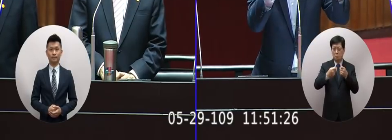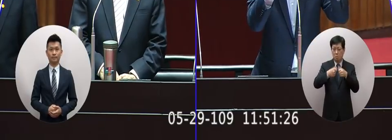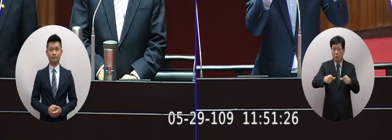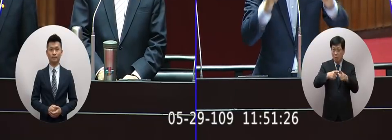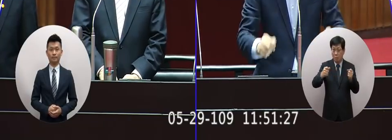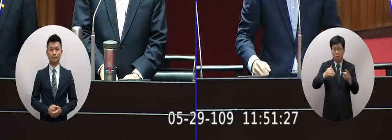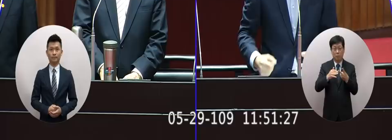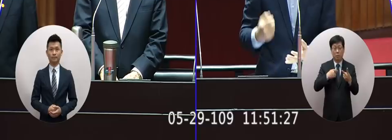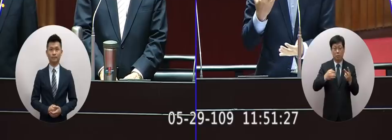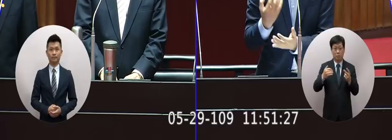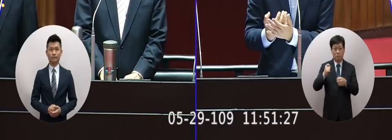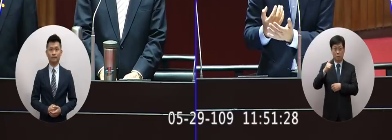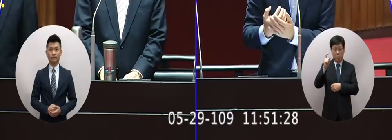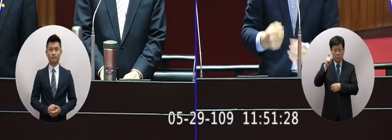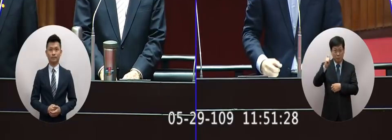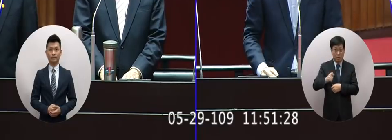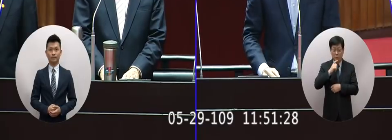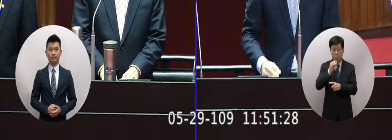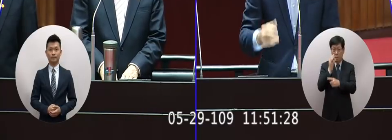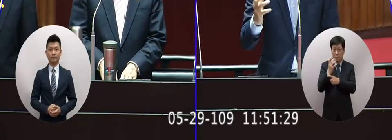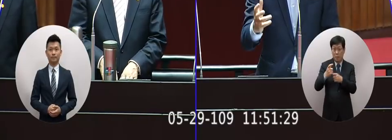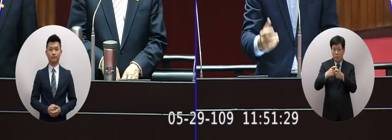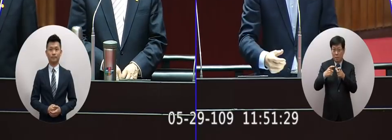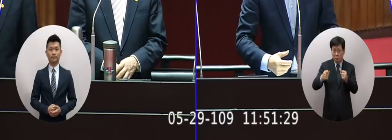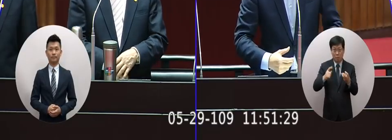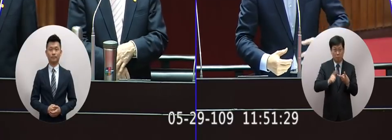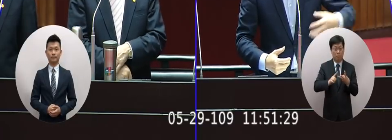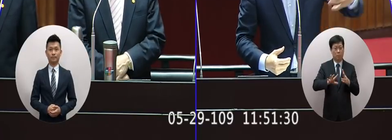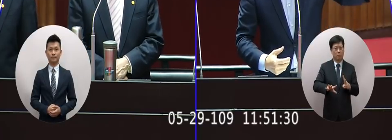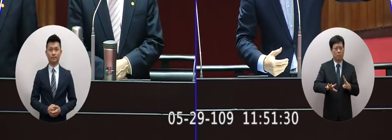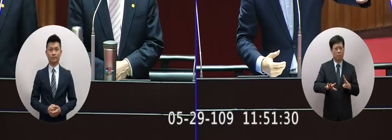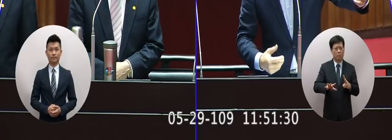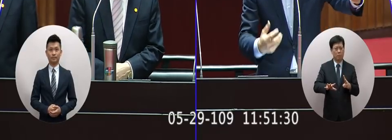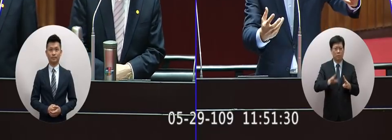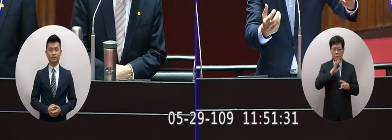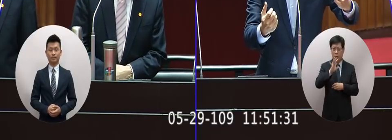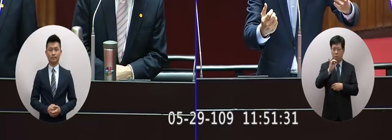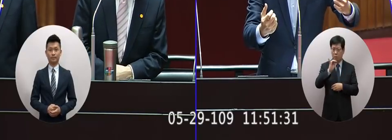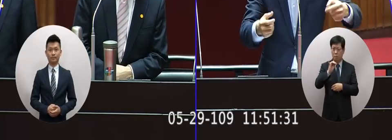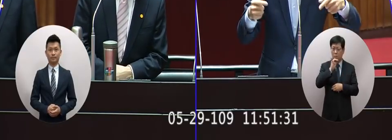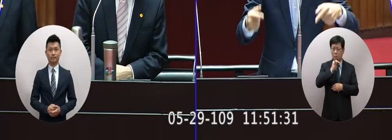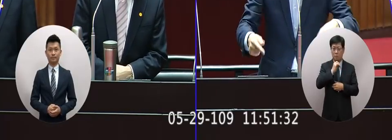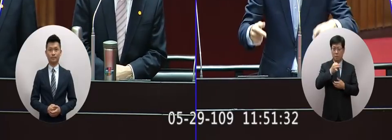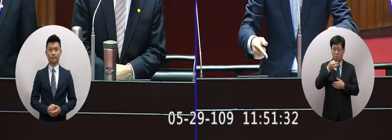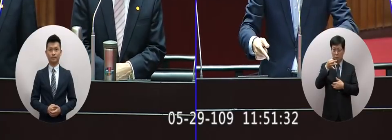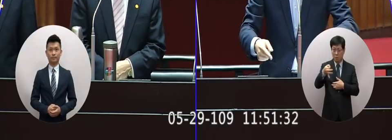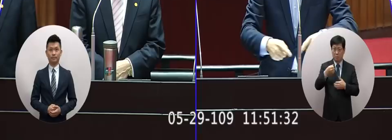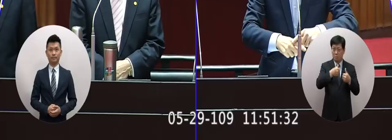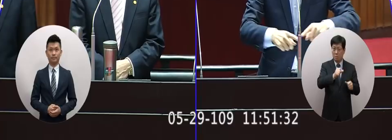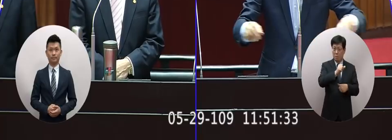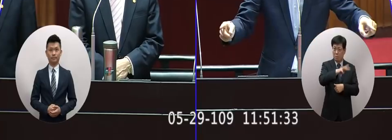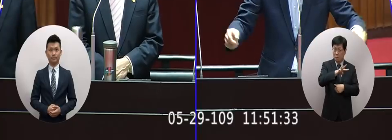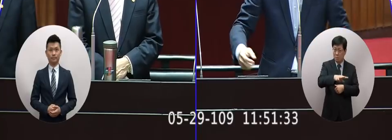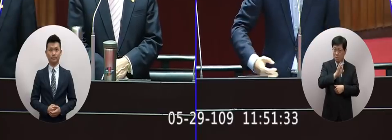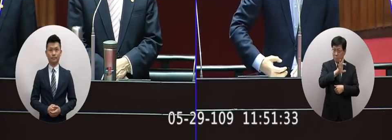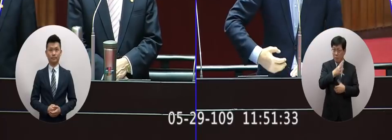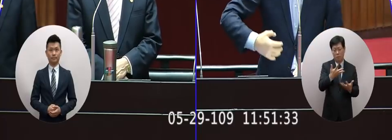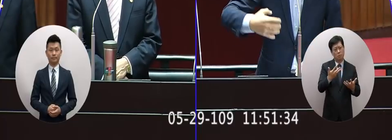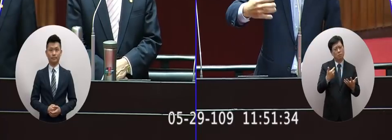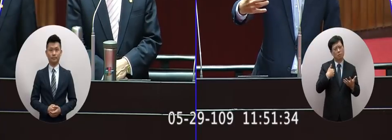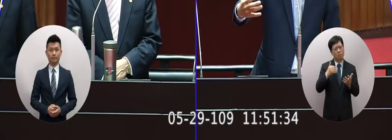到111亿的枯碰券，到后来说花1000拿500，到现在媒体披